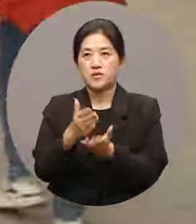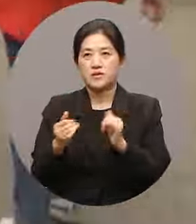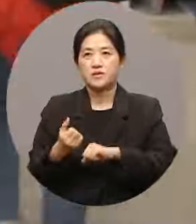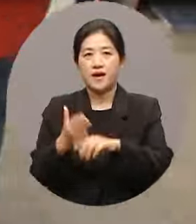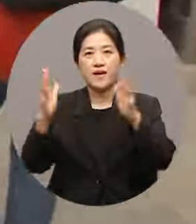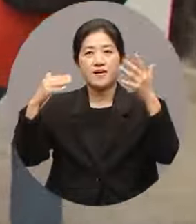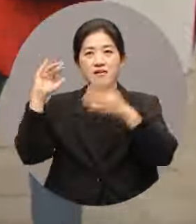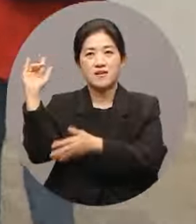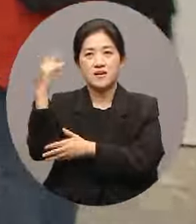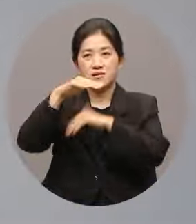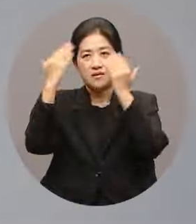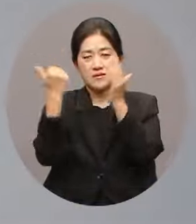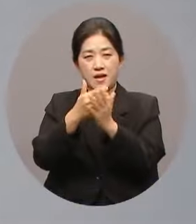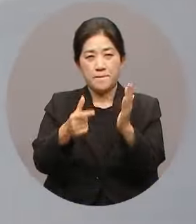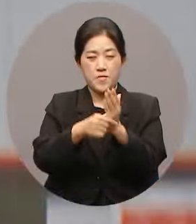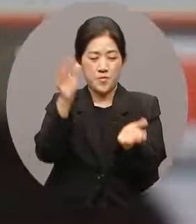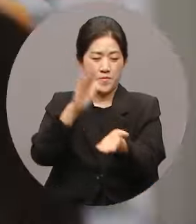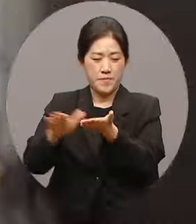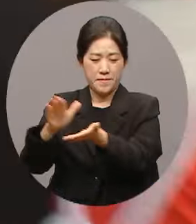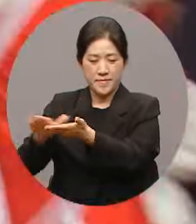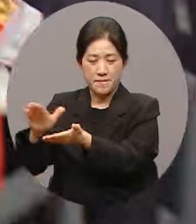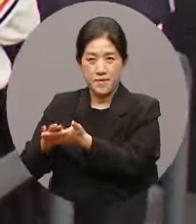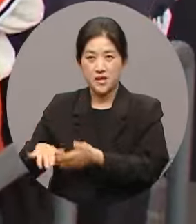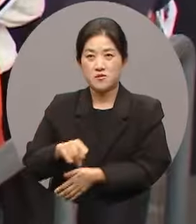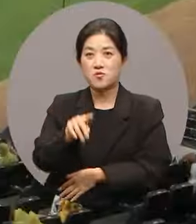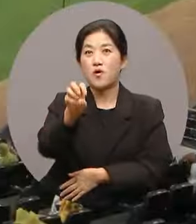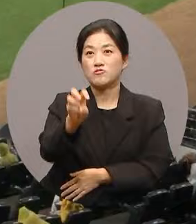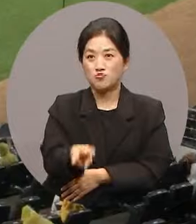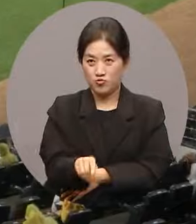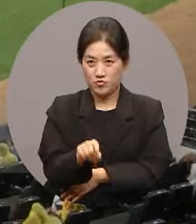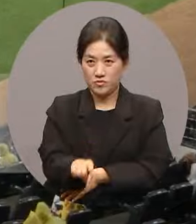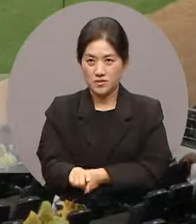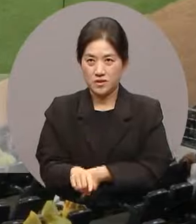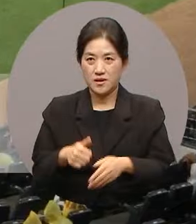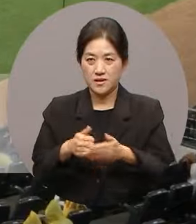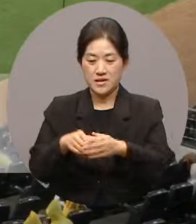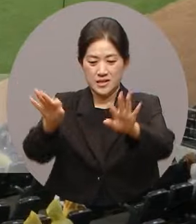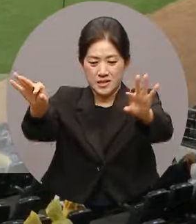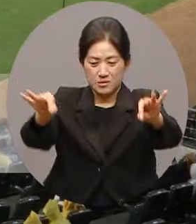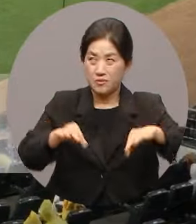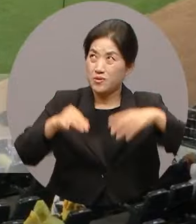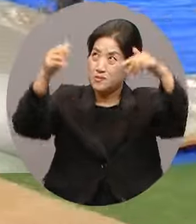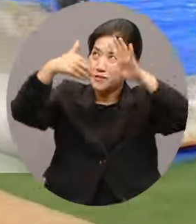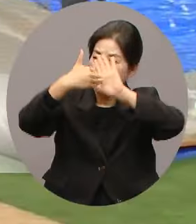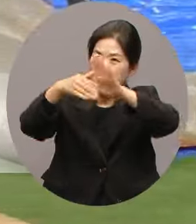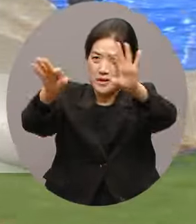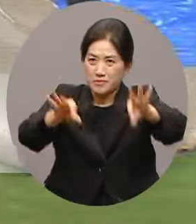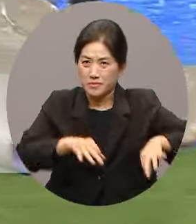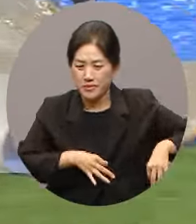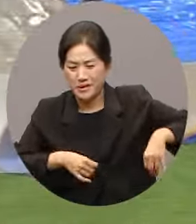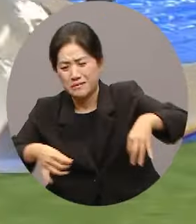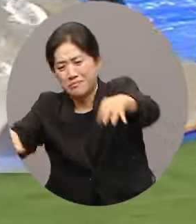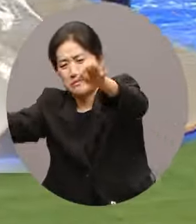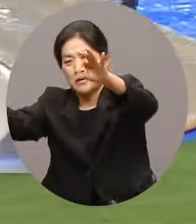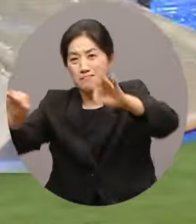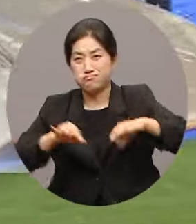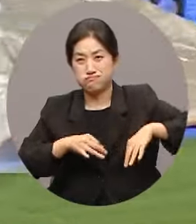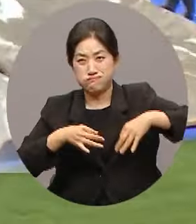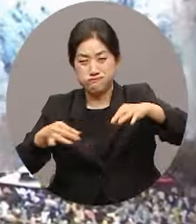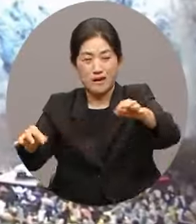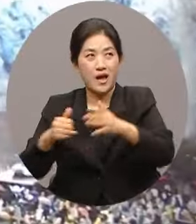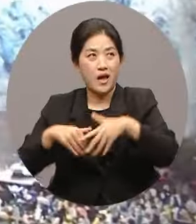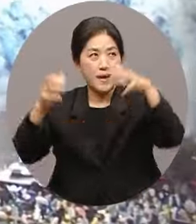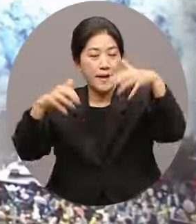가을 야구 전 경기 매진 행진을 이어간 광주. 방수포를 덮었다 걷기를 반복하게 한 가을비의 심술